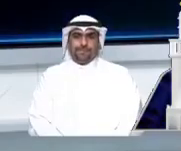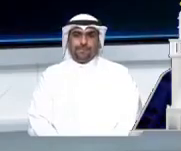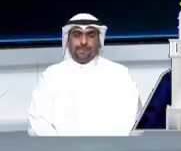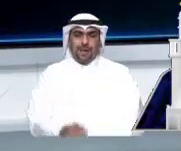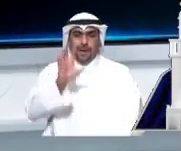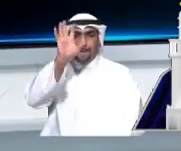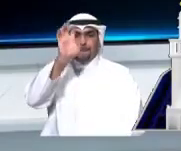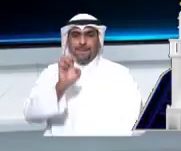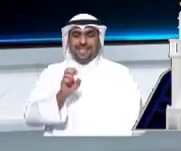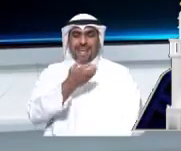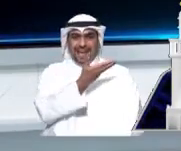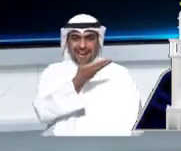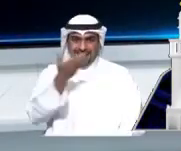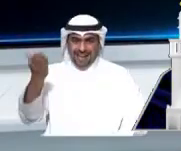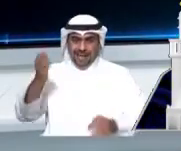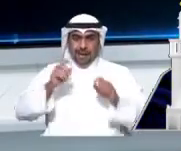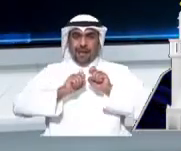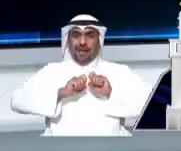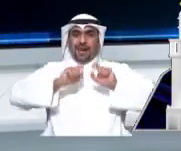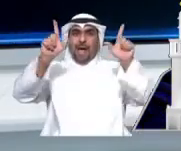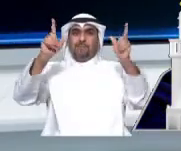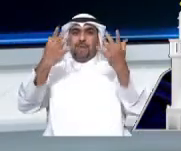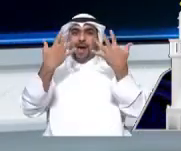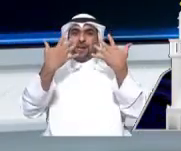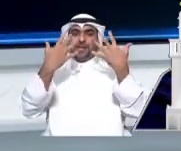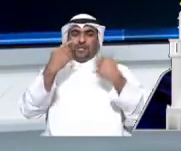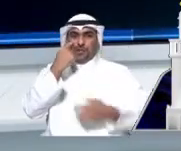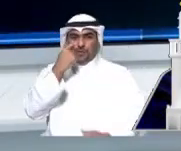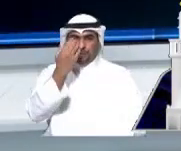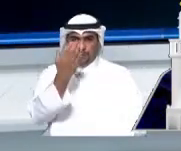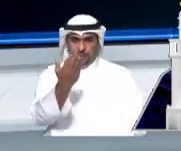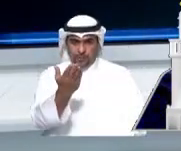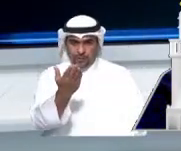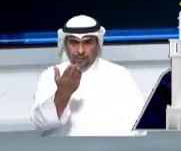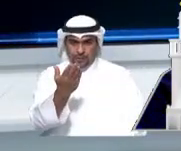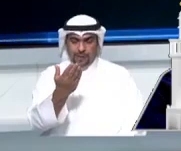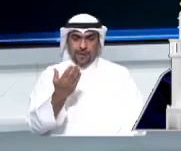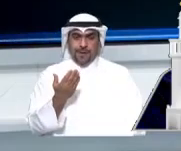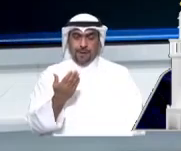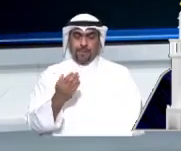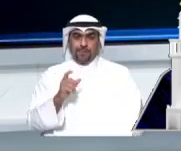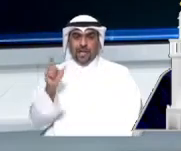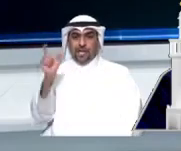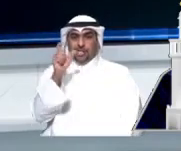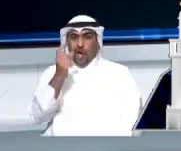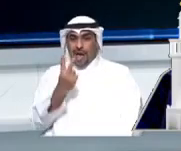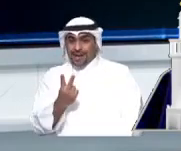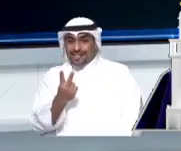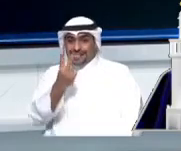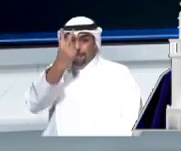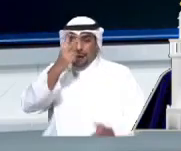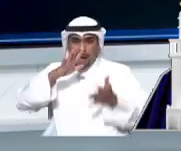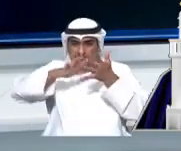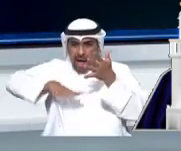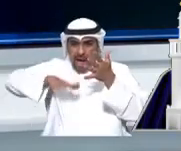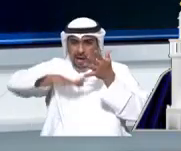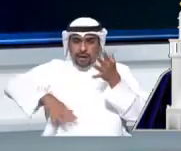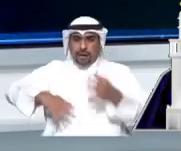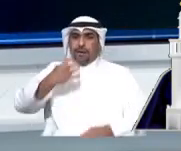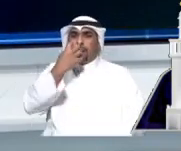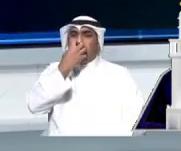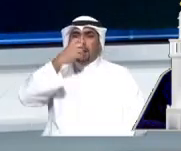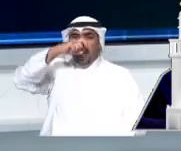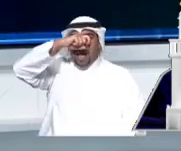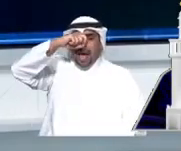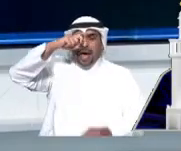أسعد الله أوقاتكم أعزائي المشاهدين، نأخذكم بجولة والأرصال الجوية. وطقسنا كان بنهاية الشهر السابع درجات الحرارة انخفضت بسبب الرطوبة